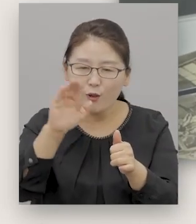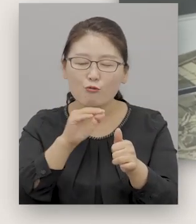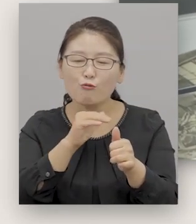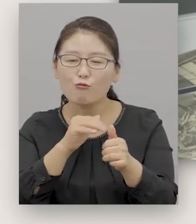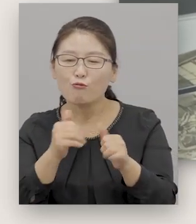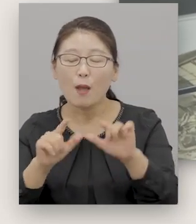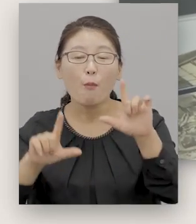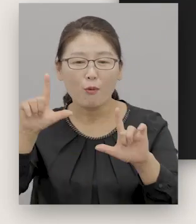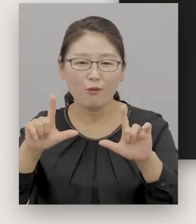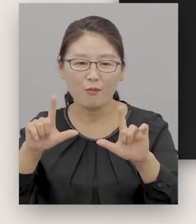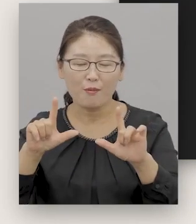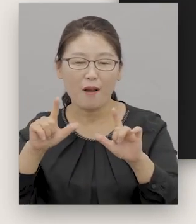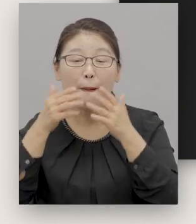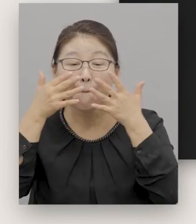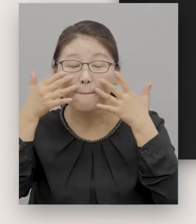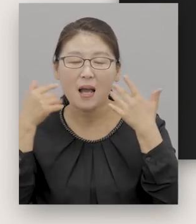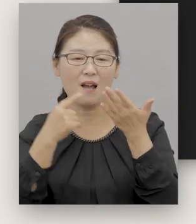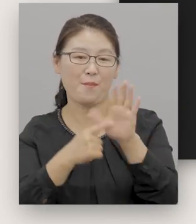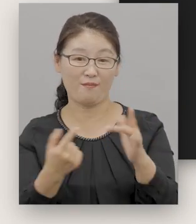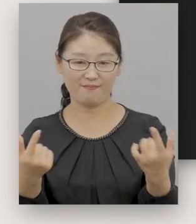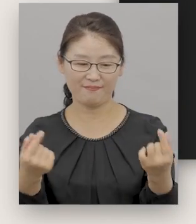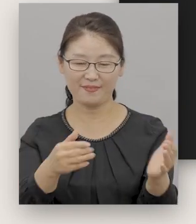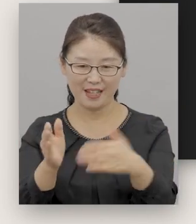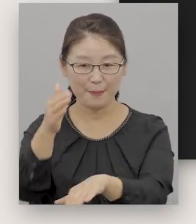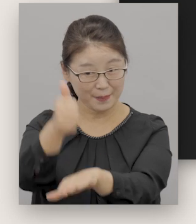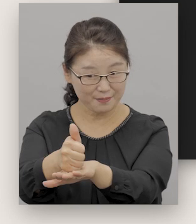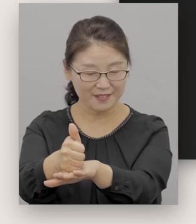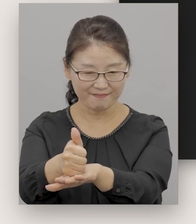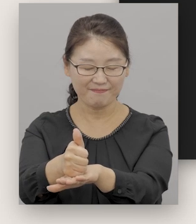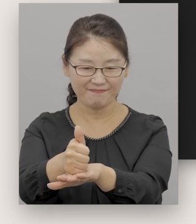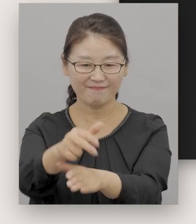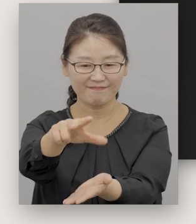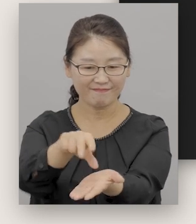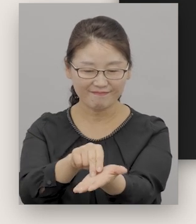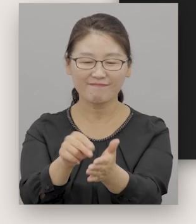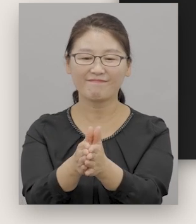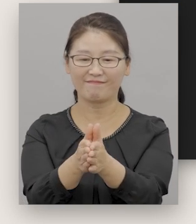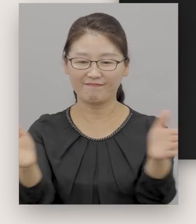했다라고 볼수 있는 것이죠. 이제 마지막 섹션으로 오셨는데요.